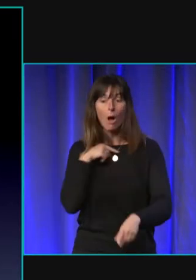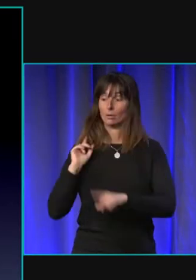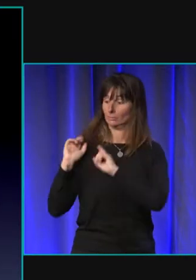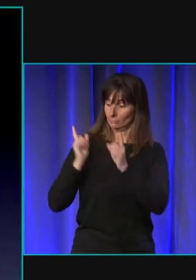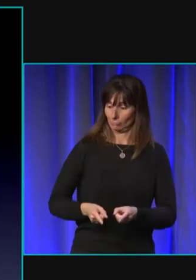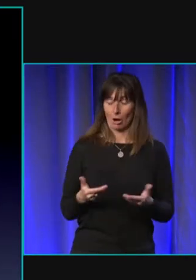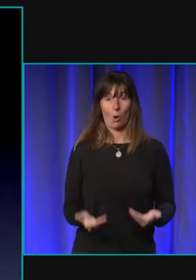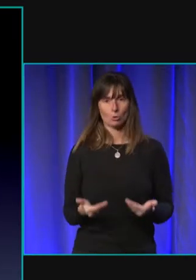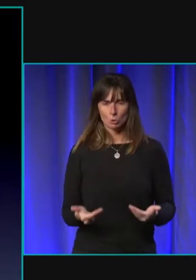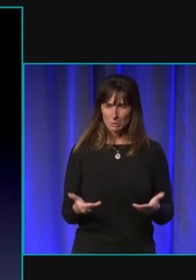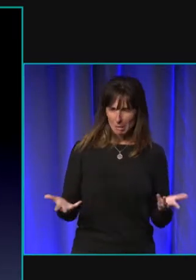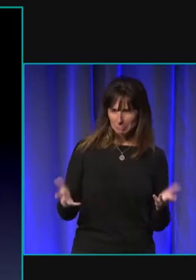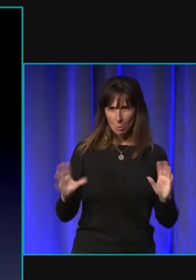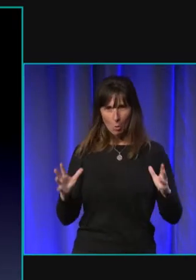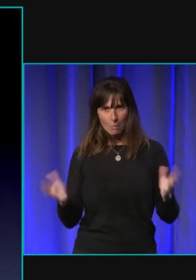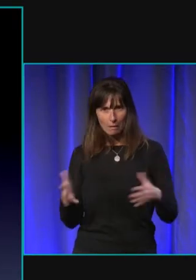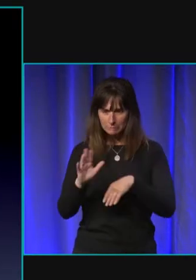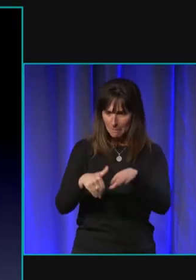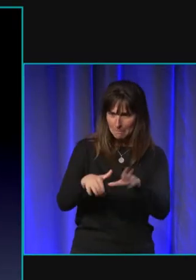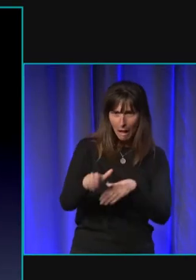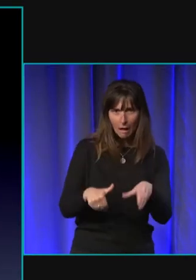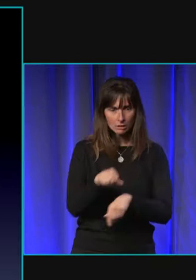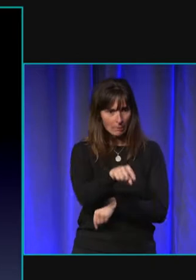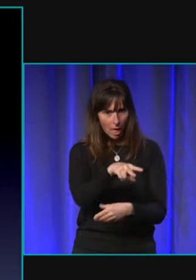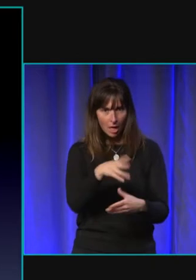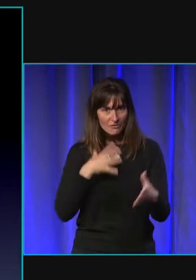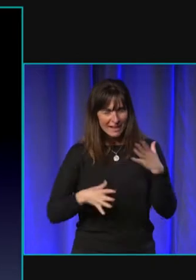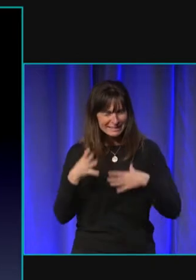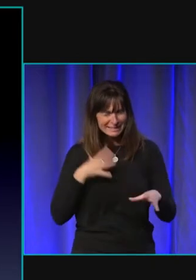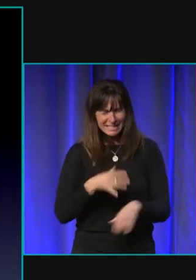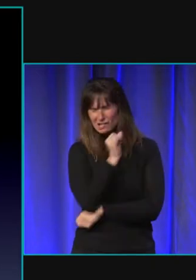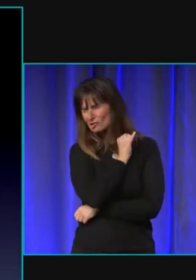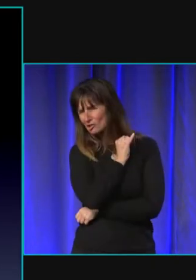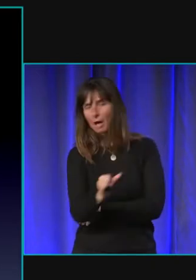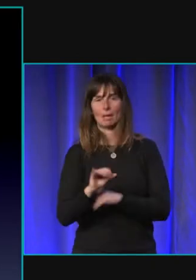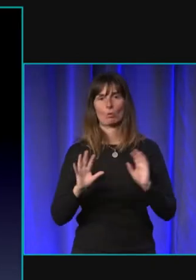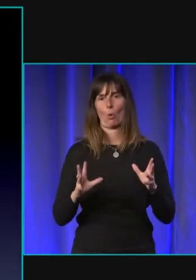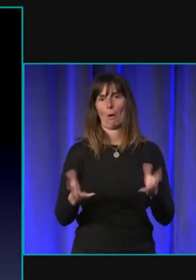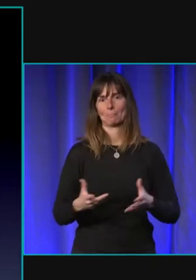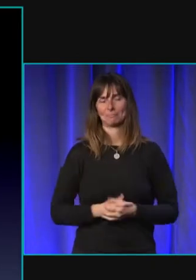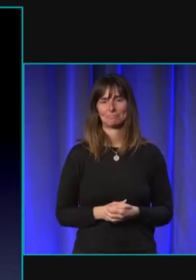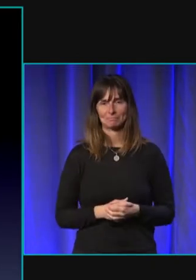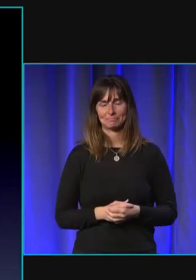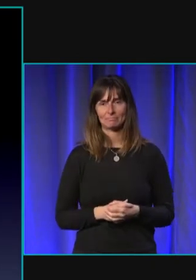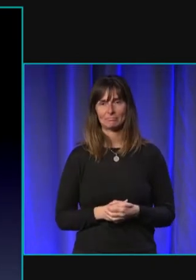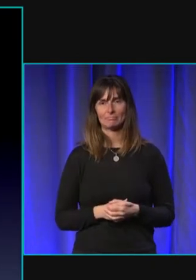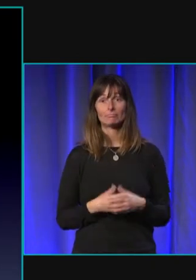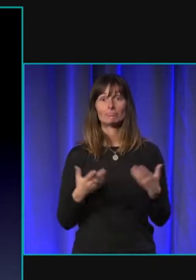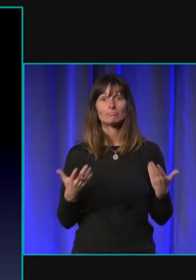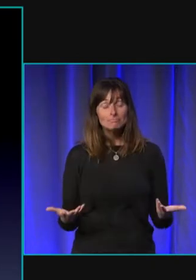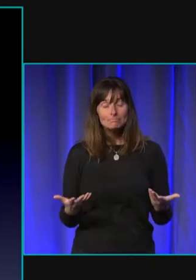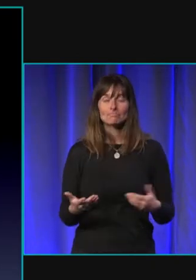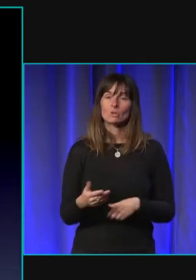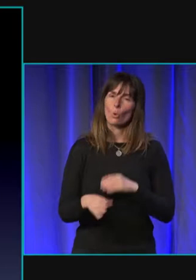de comprendre un petit peu ces mécanismes, pourquoi les enfants sont inépuisables, sont inarrêtables. Alors, on a étudié